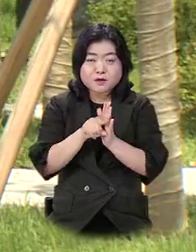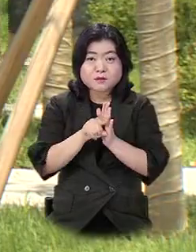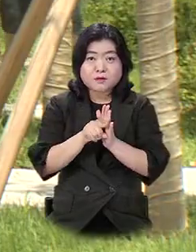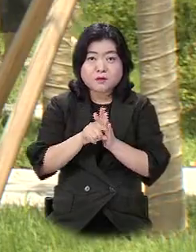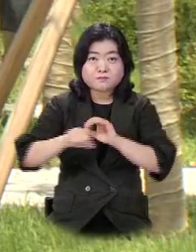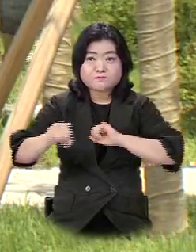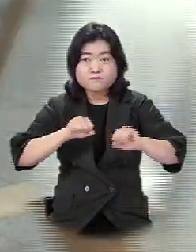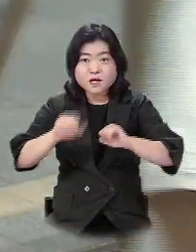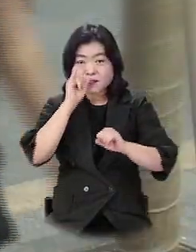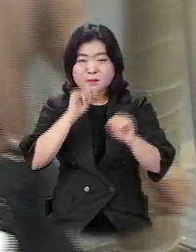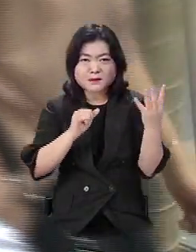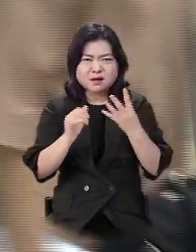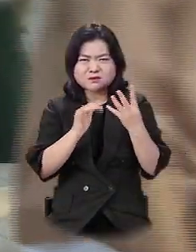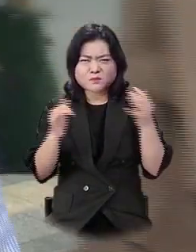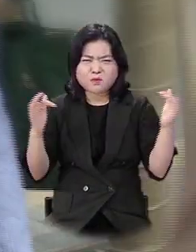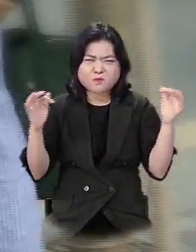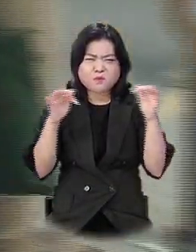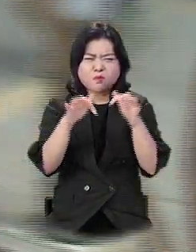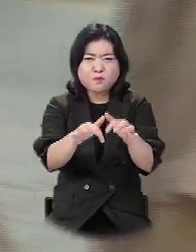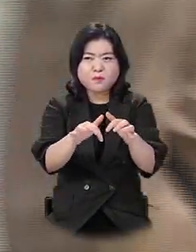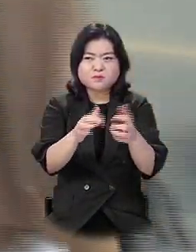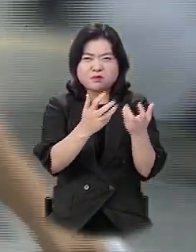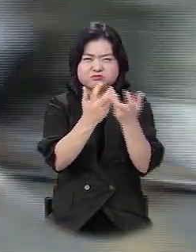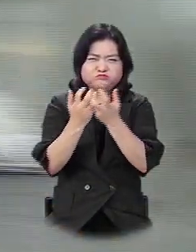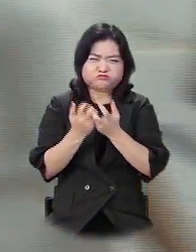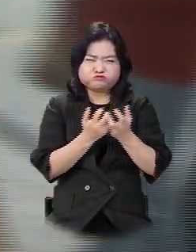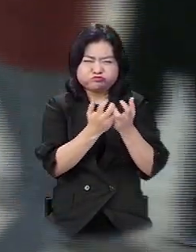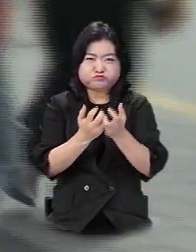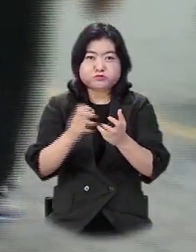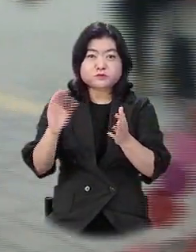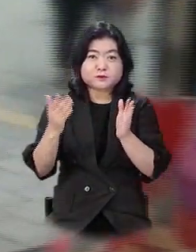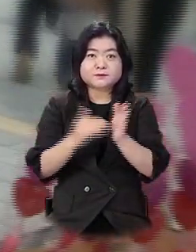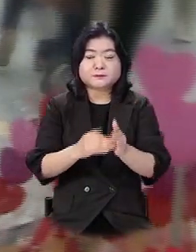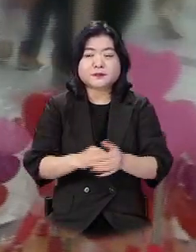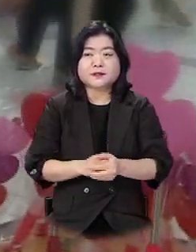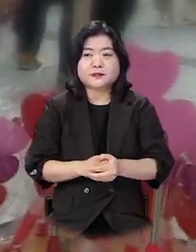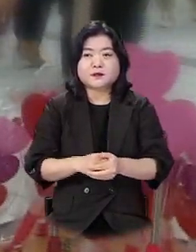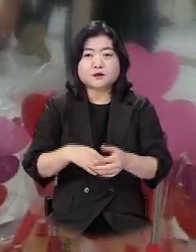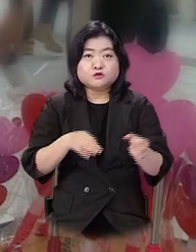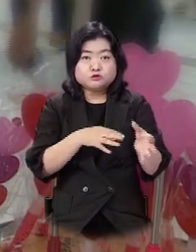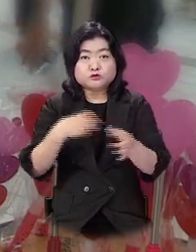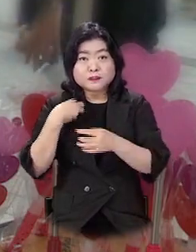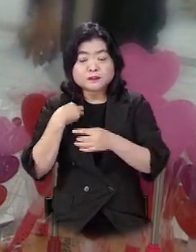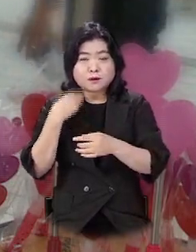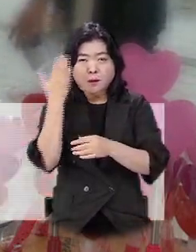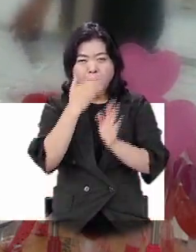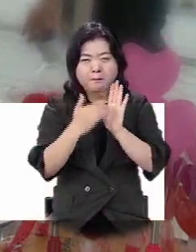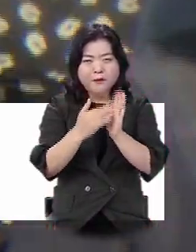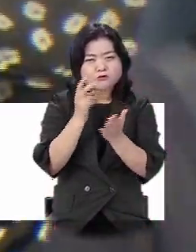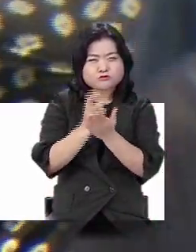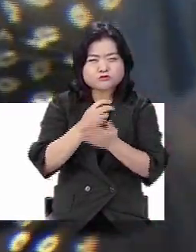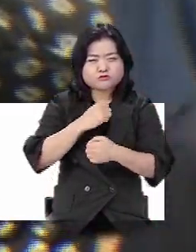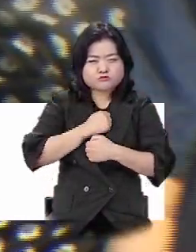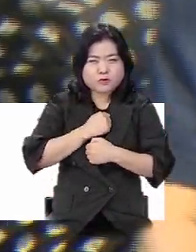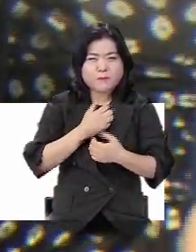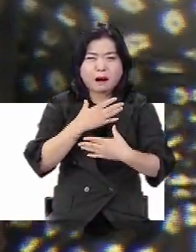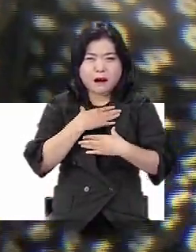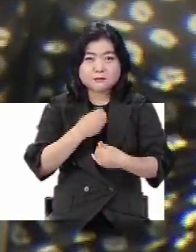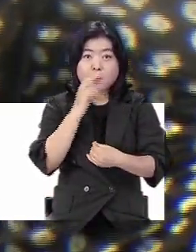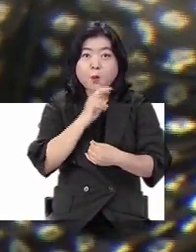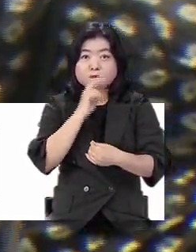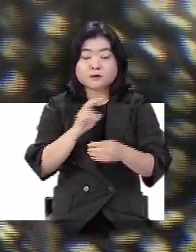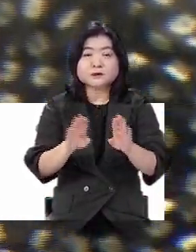인파가 몰리면서 공연장 앞은 그야말로 북새통을 이뤘습니다. 주최 측은 방역수칙을 준수하며 안전한